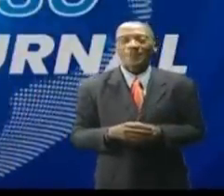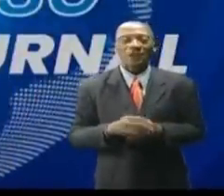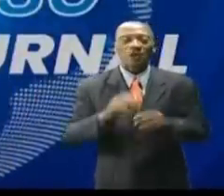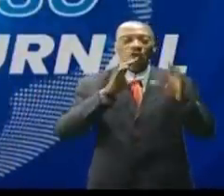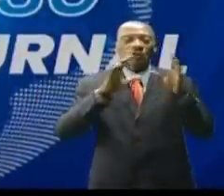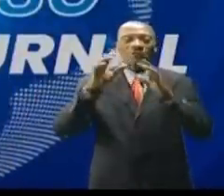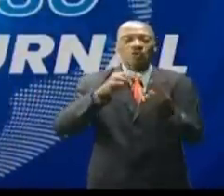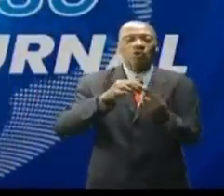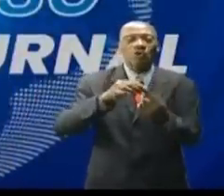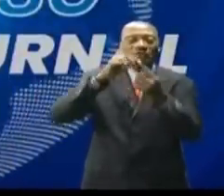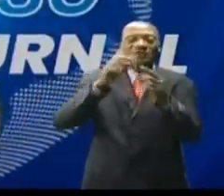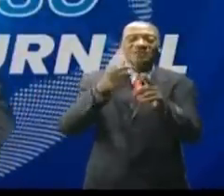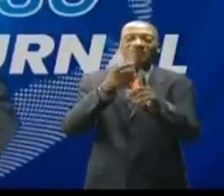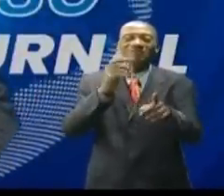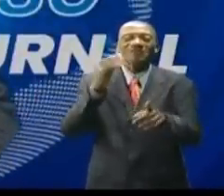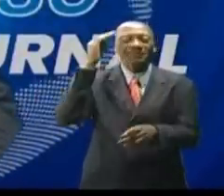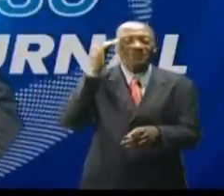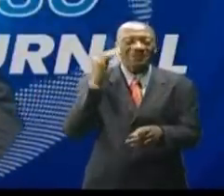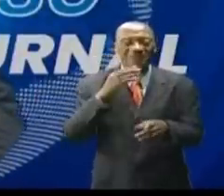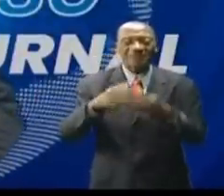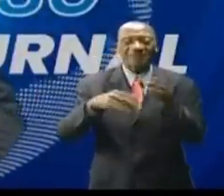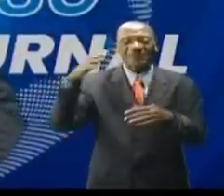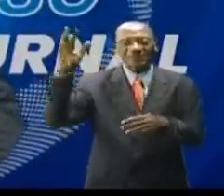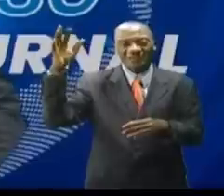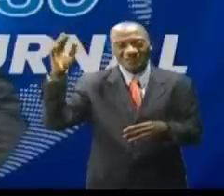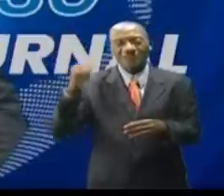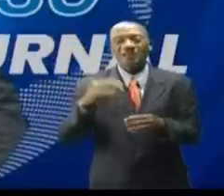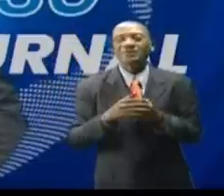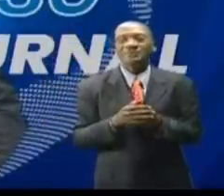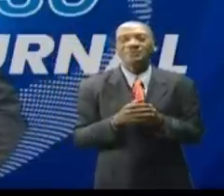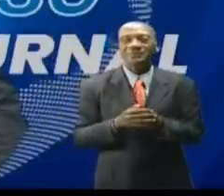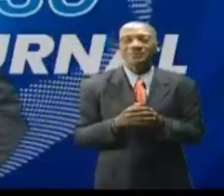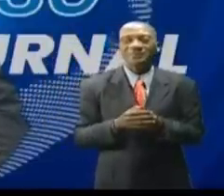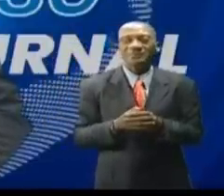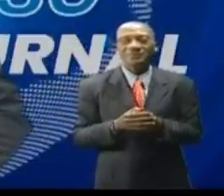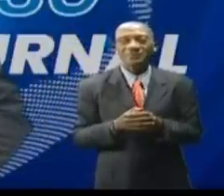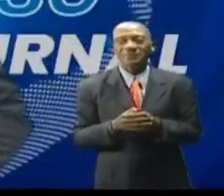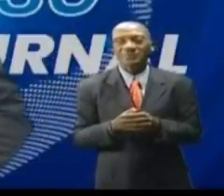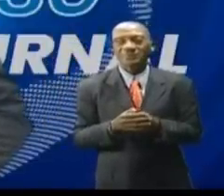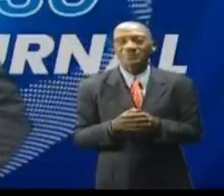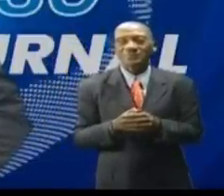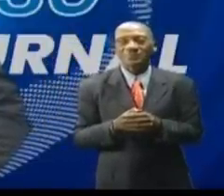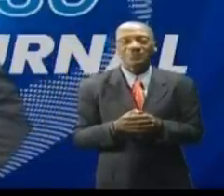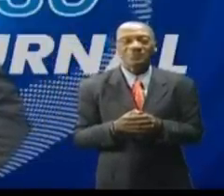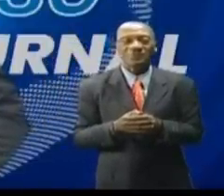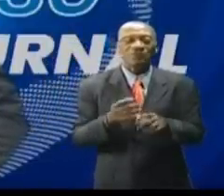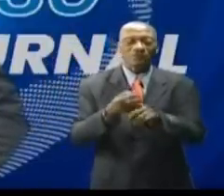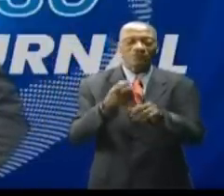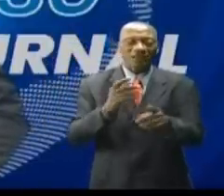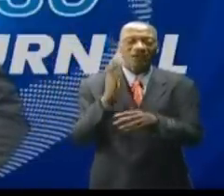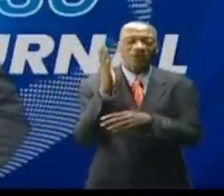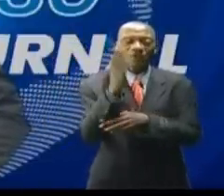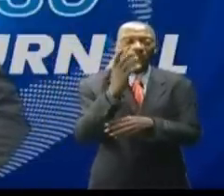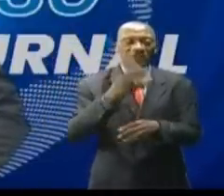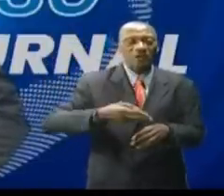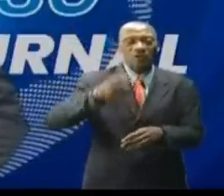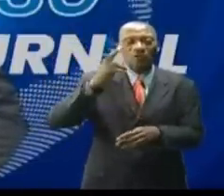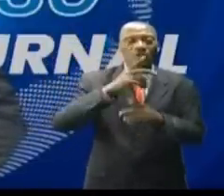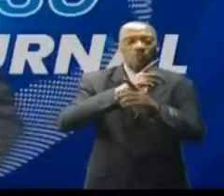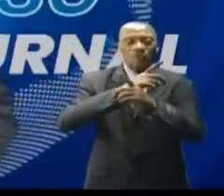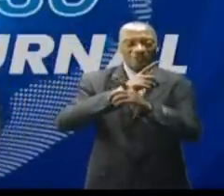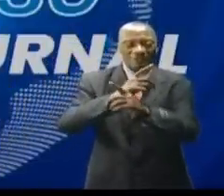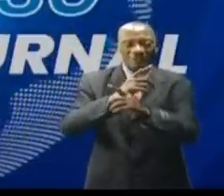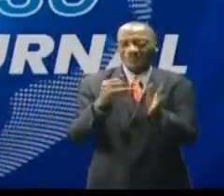Affaires étrangères, consécutivement au communiqué de la réunion du Conseil supérieur de la défense tenue le samedi